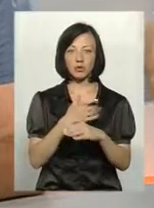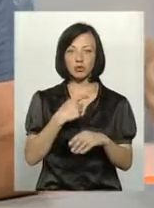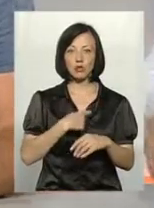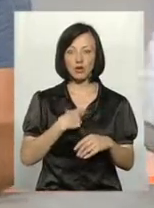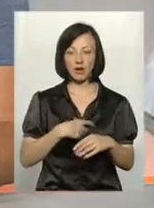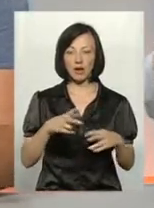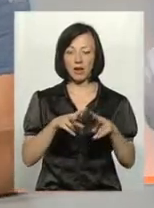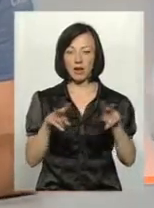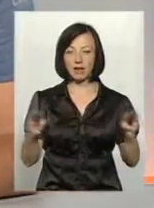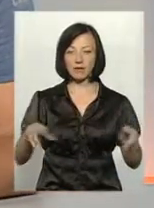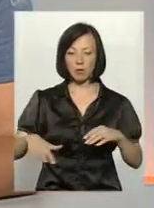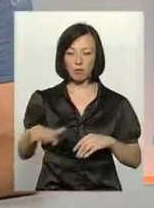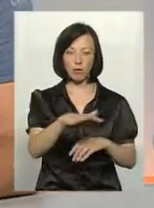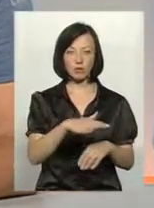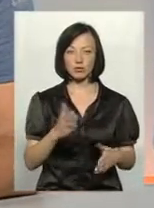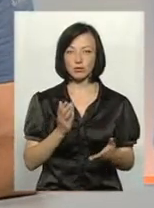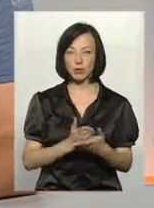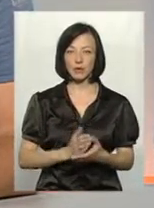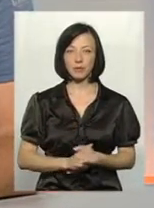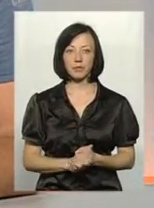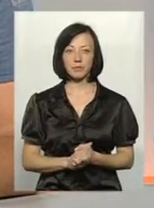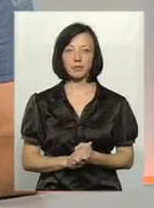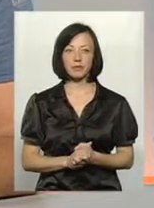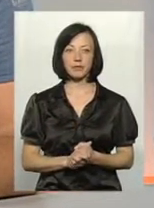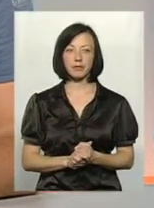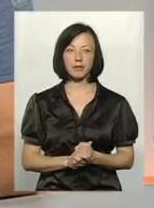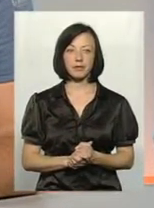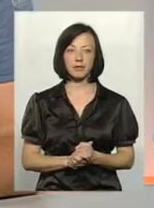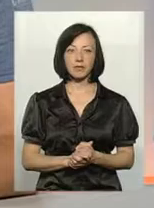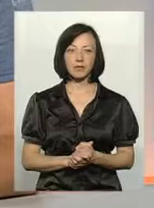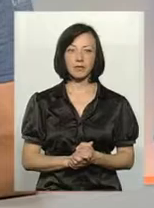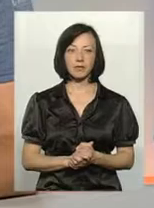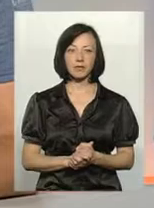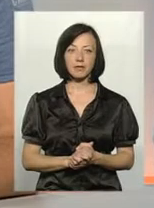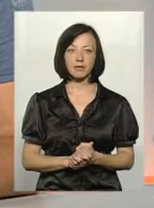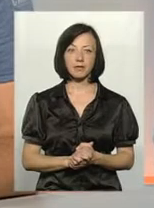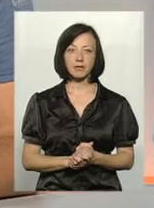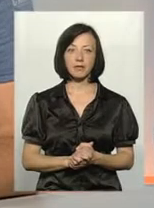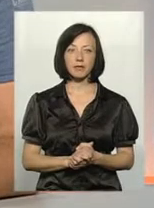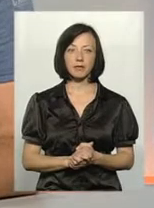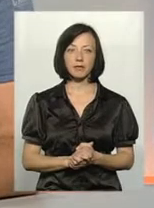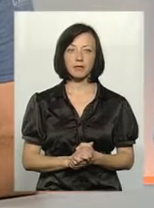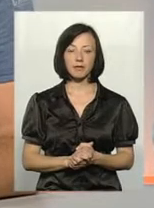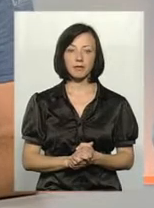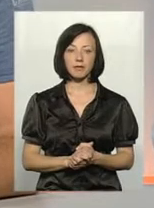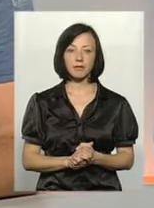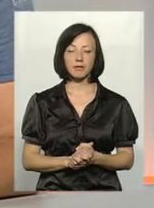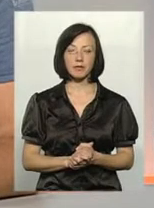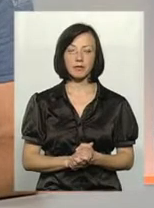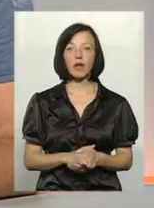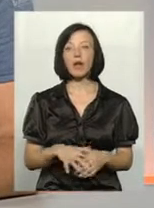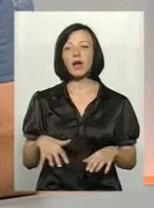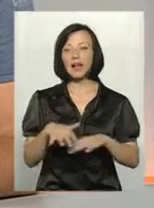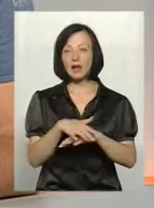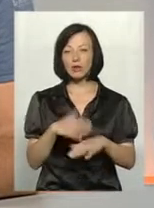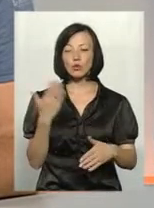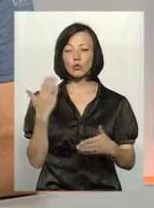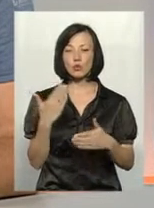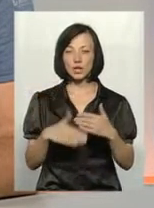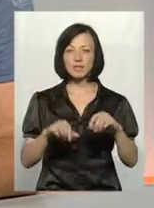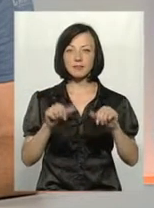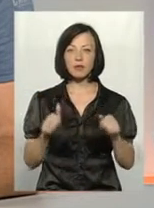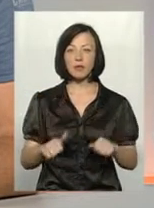рівних тих площадях, які в них є. От і все. Ринок, ви знаєте, він є сформований, якщо відверто,